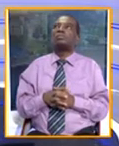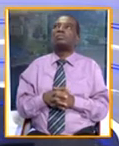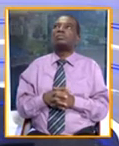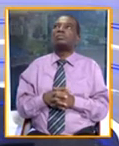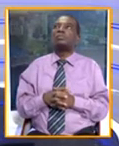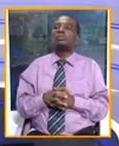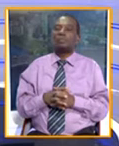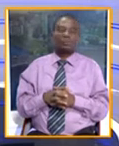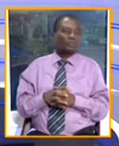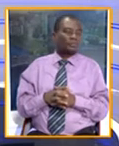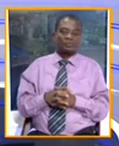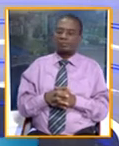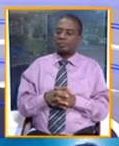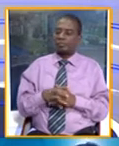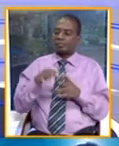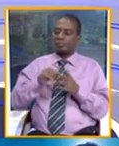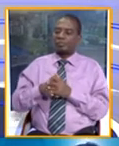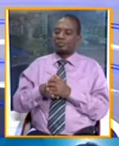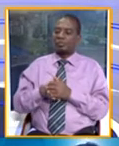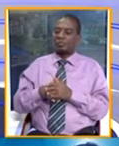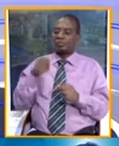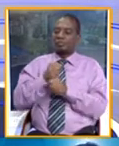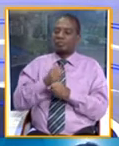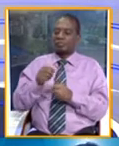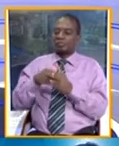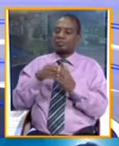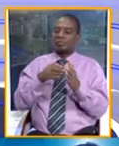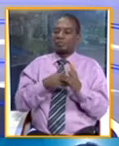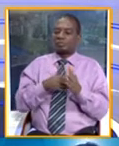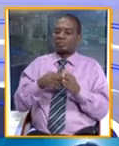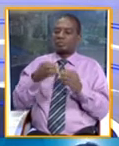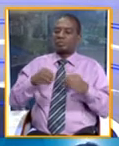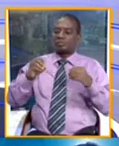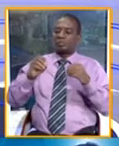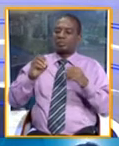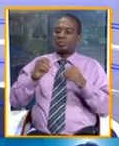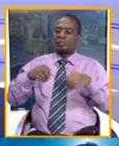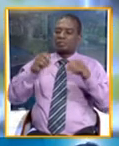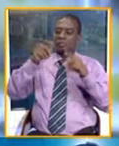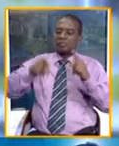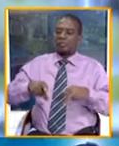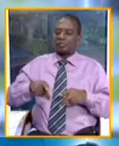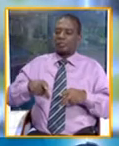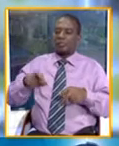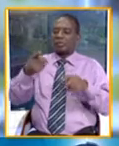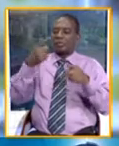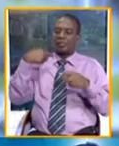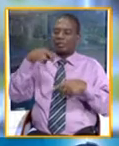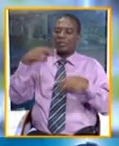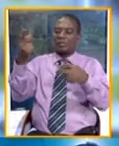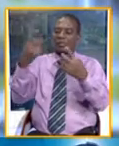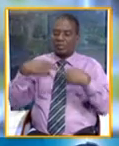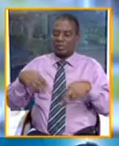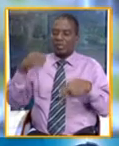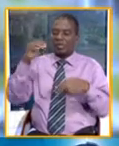Cet exercice a enregistré la participation de personnes issues de l'administration publique, des entreprises privées et